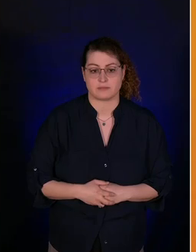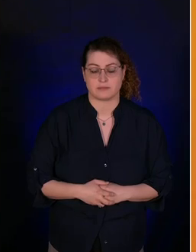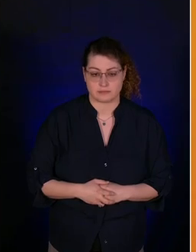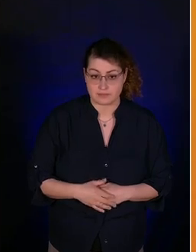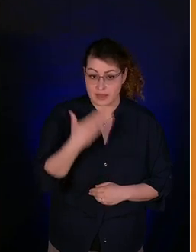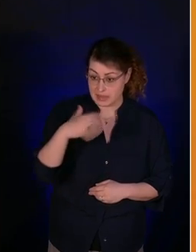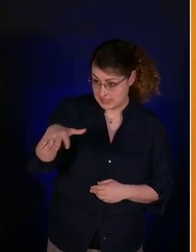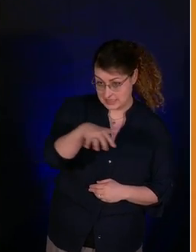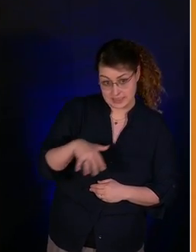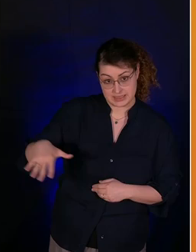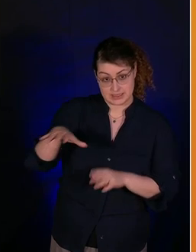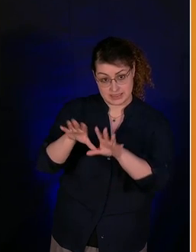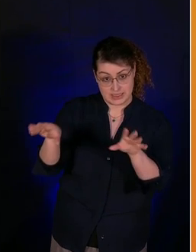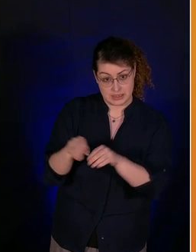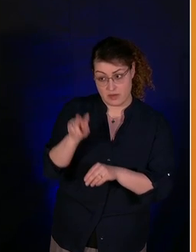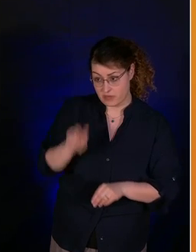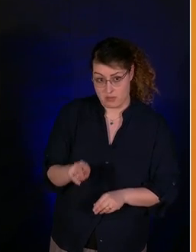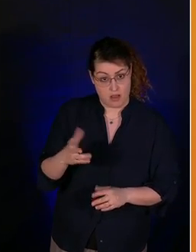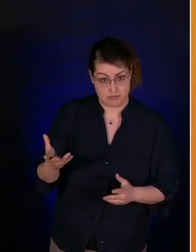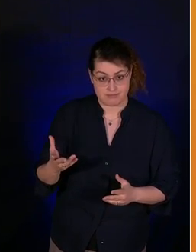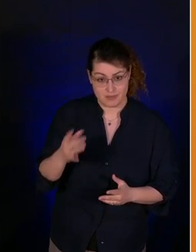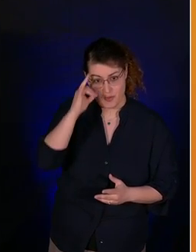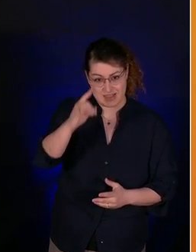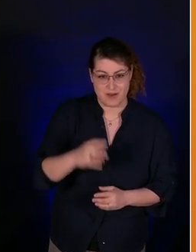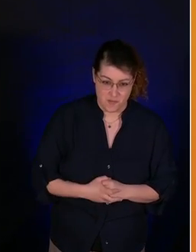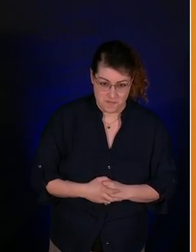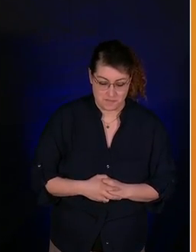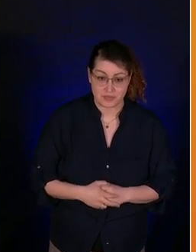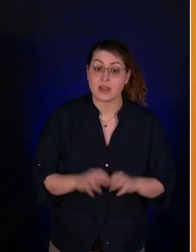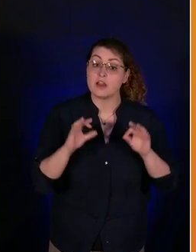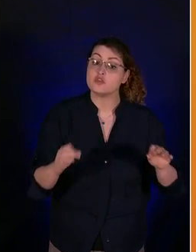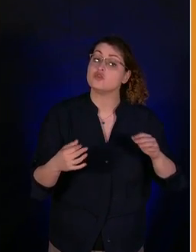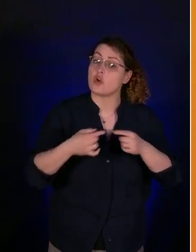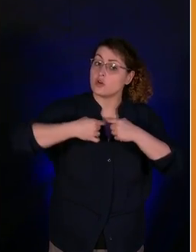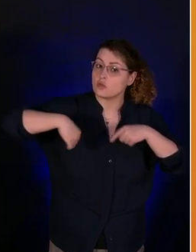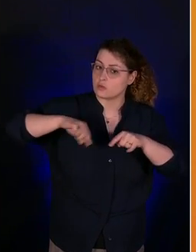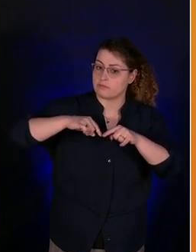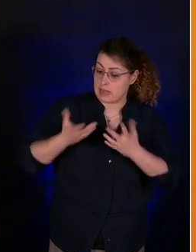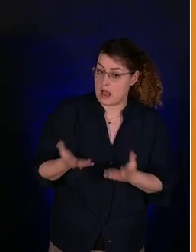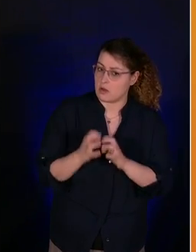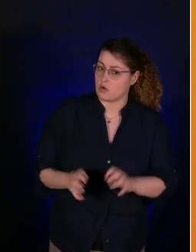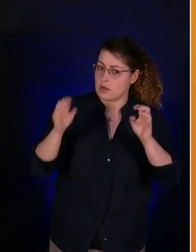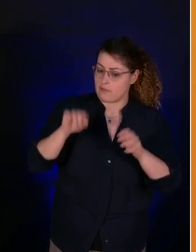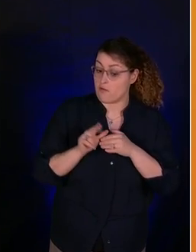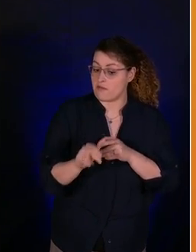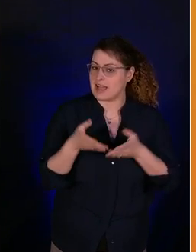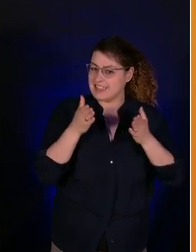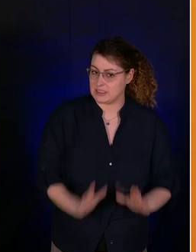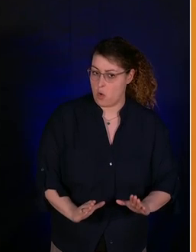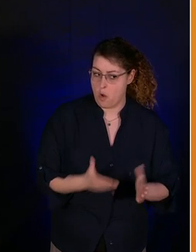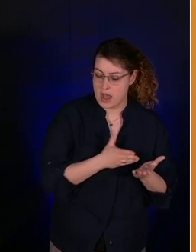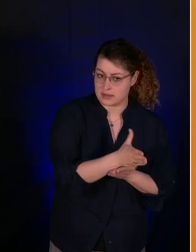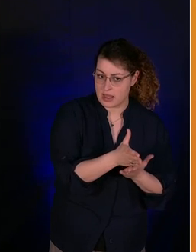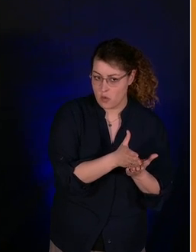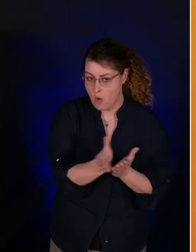Merci à vous toutes et tous et très sincèrement. Notre Congrès devra prendre des décisions, des orientations pour être la